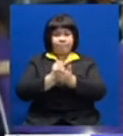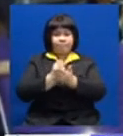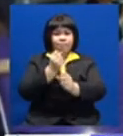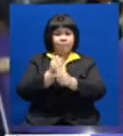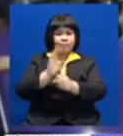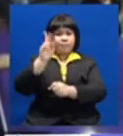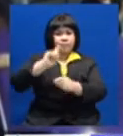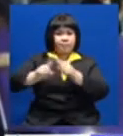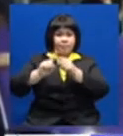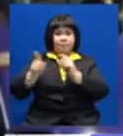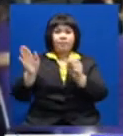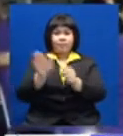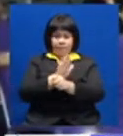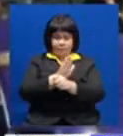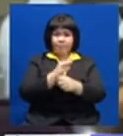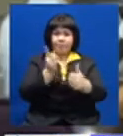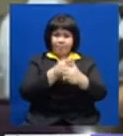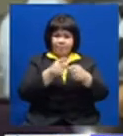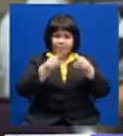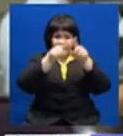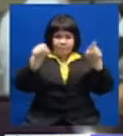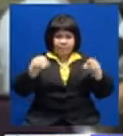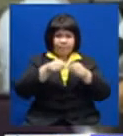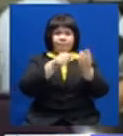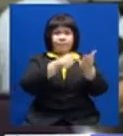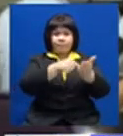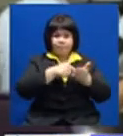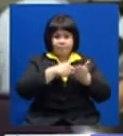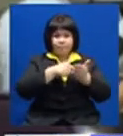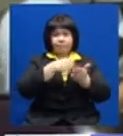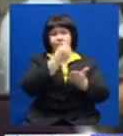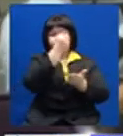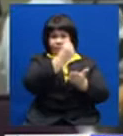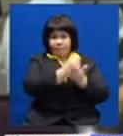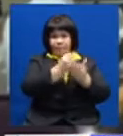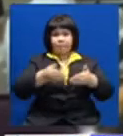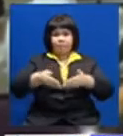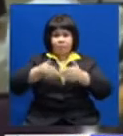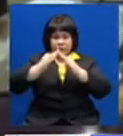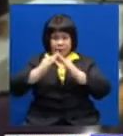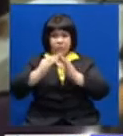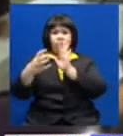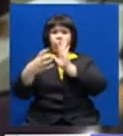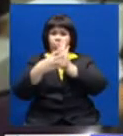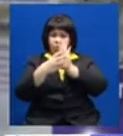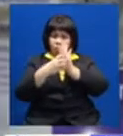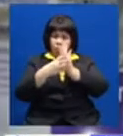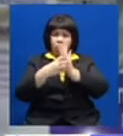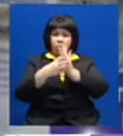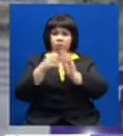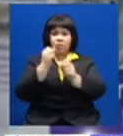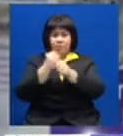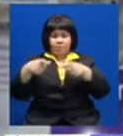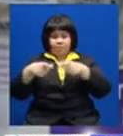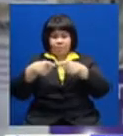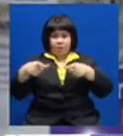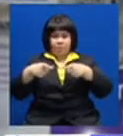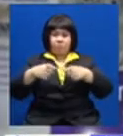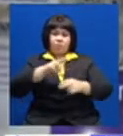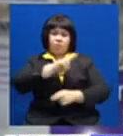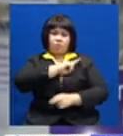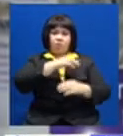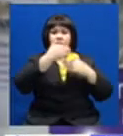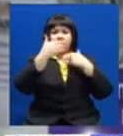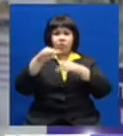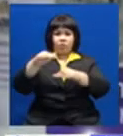ครบวงจรทั้งยื่นขอจดทะเบียนจัดตั้งบริษัทขอจดทะเบียนเครื่องหมายการค้าและทำบัตรประจำตัวผู้ส่งออก